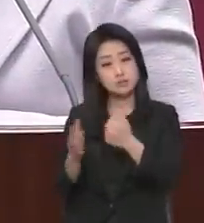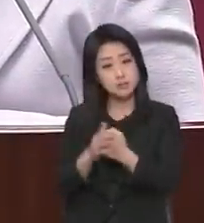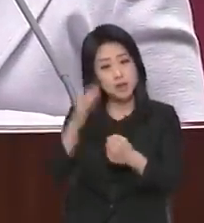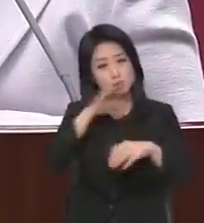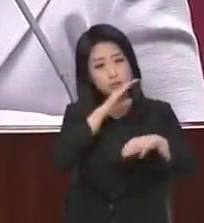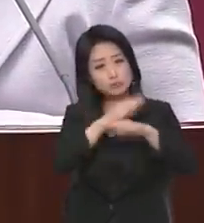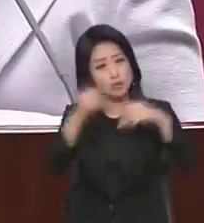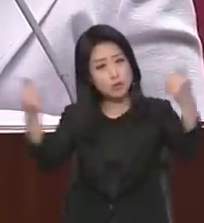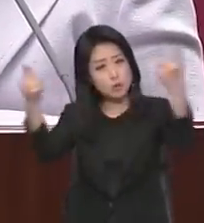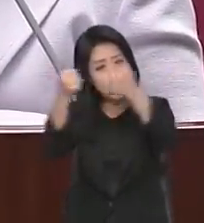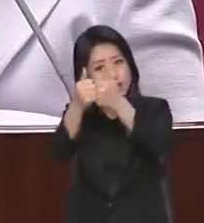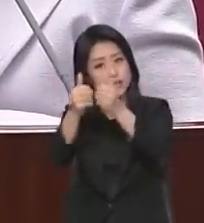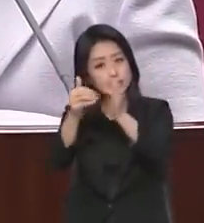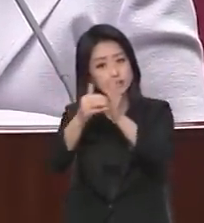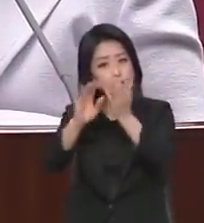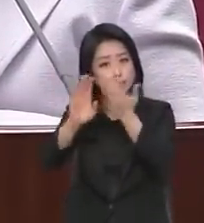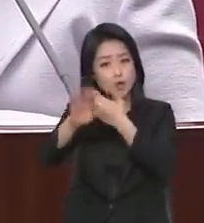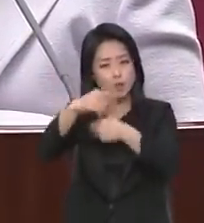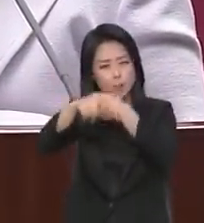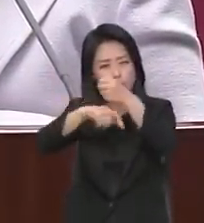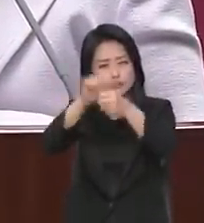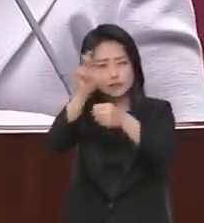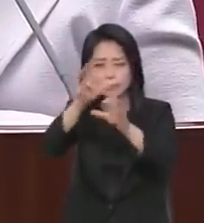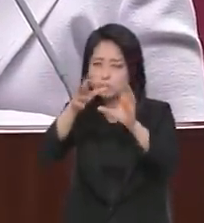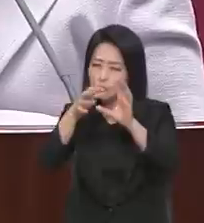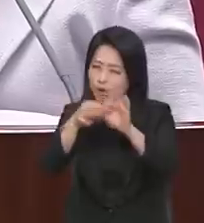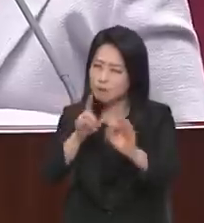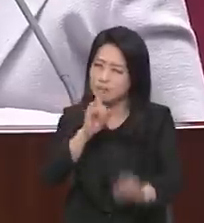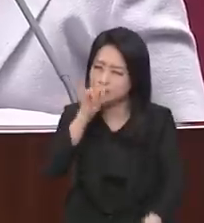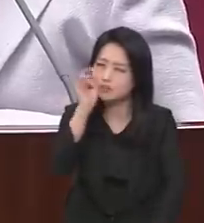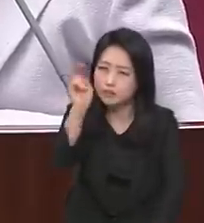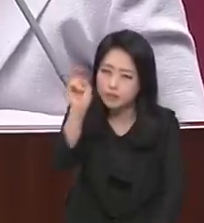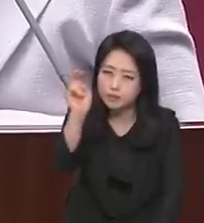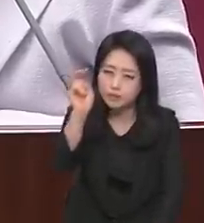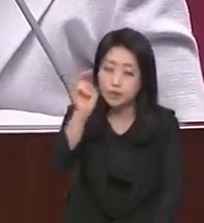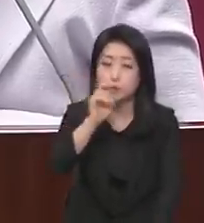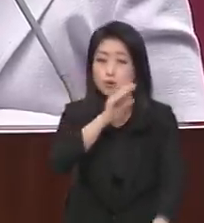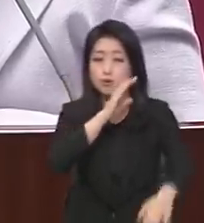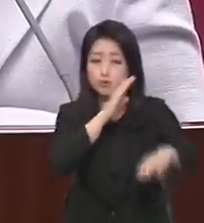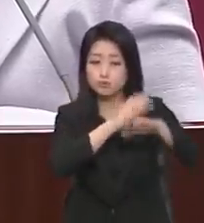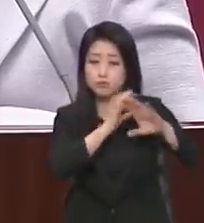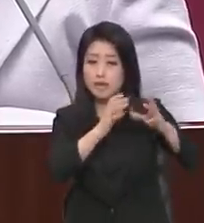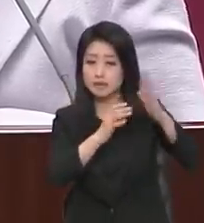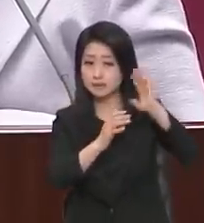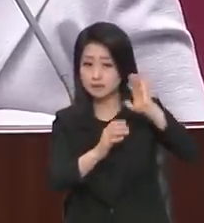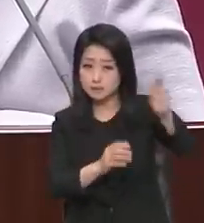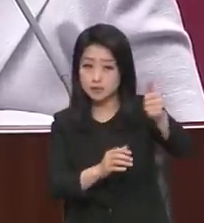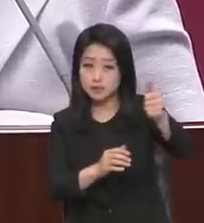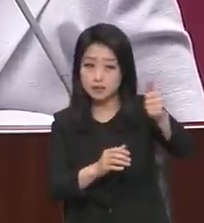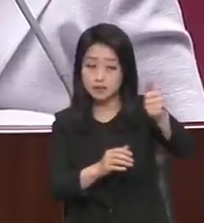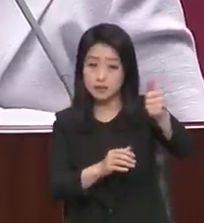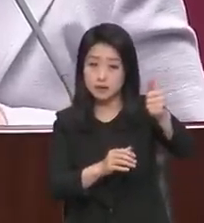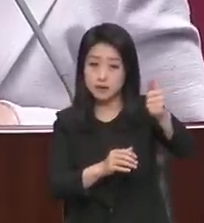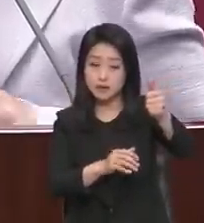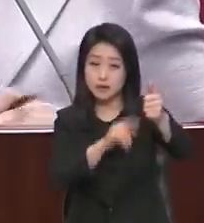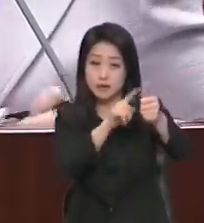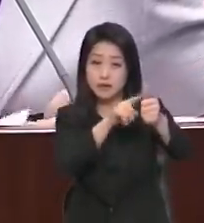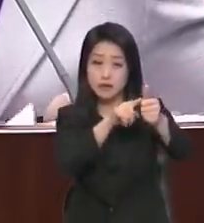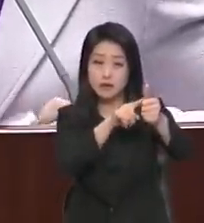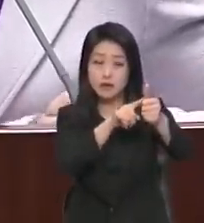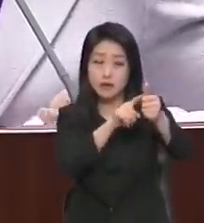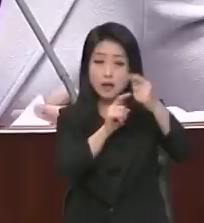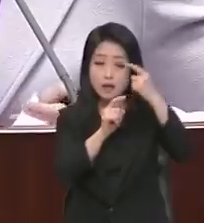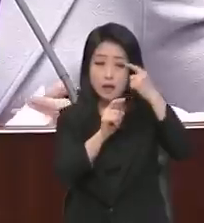남북정상회담에서 정상 간에 원전 이야기 했던 거 아닌가요? 아니면 북한의 김정은도 신내림 받았습니까?